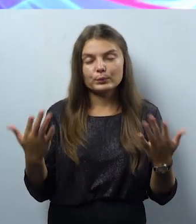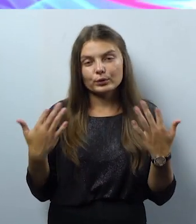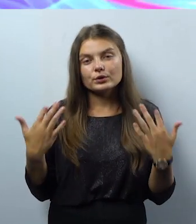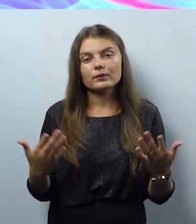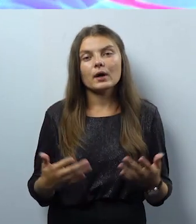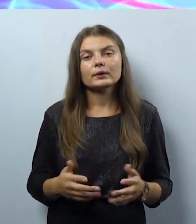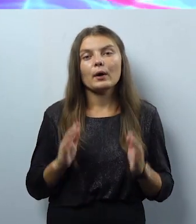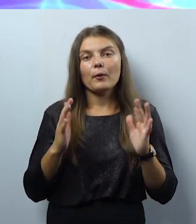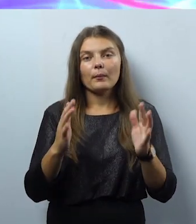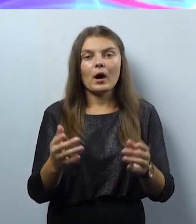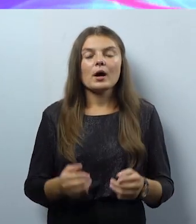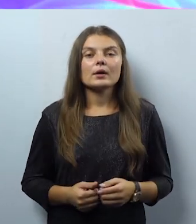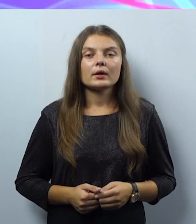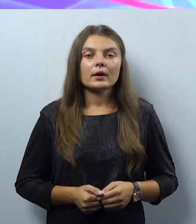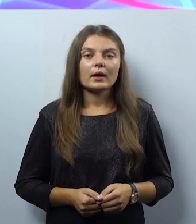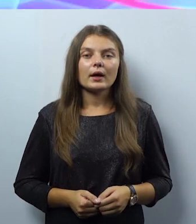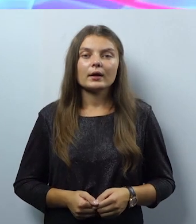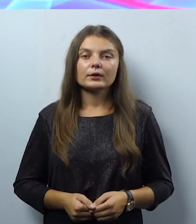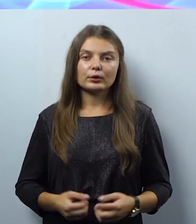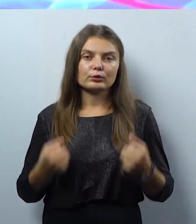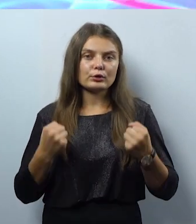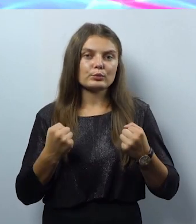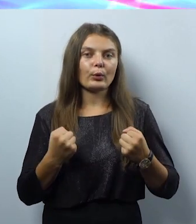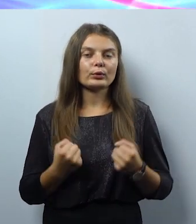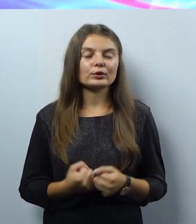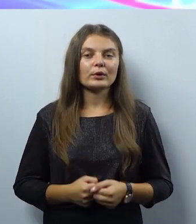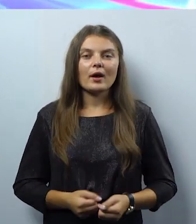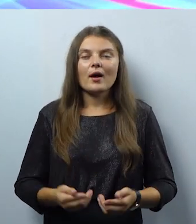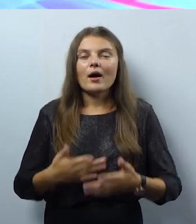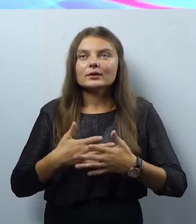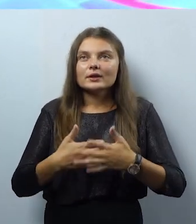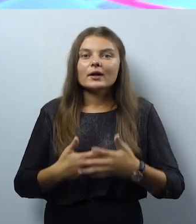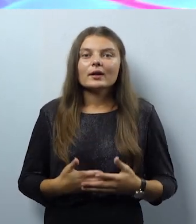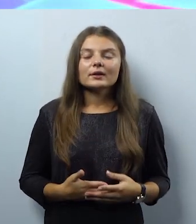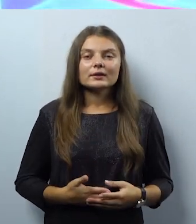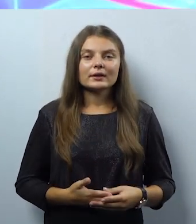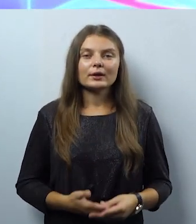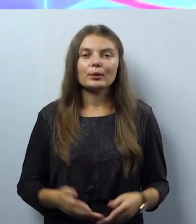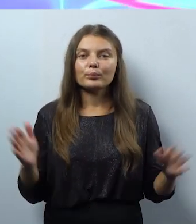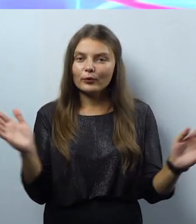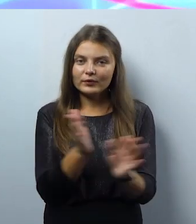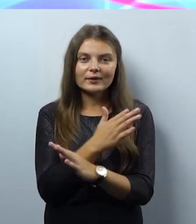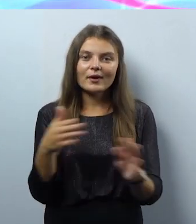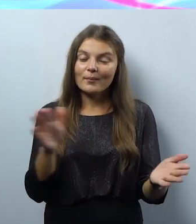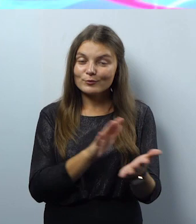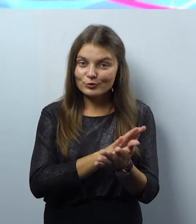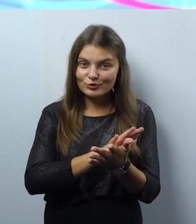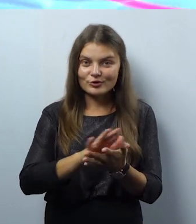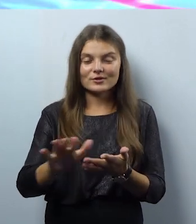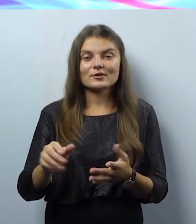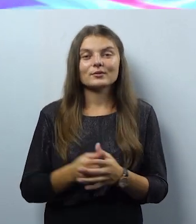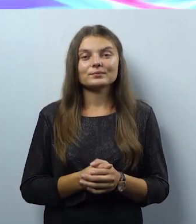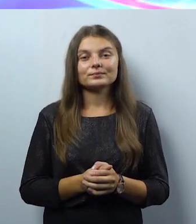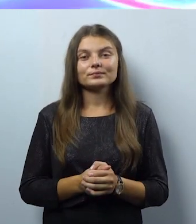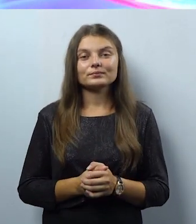площадках, на стадіонах, там, де вони займаються фізкультурою, спортом, дихати свіжим повітрям. І над цим також треба працювати. Вже одного